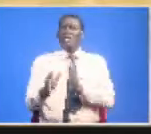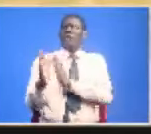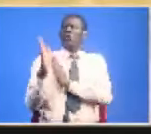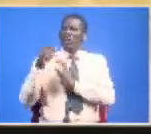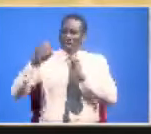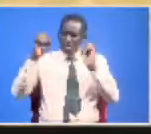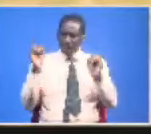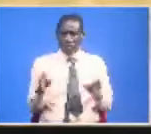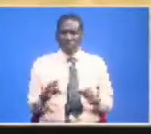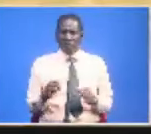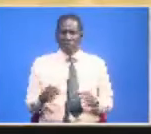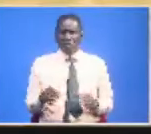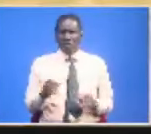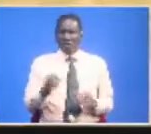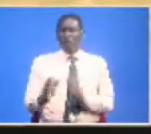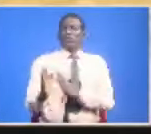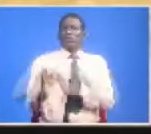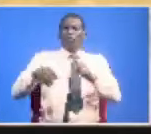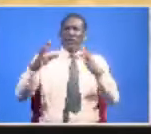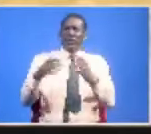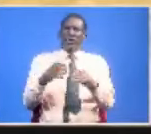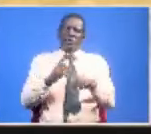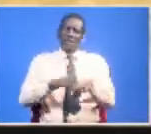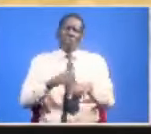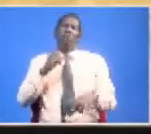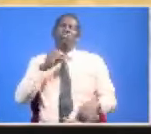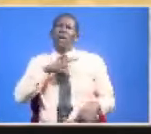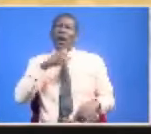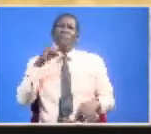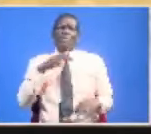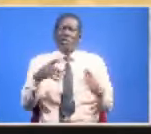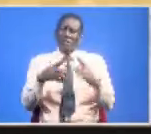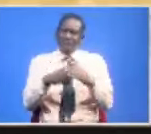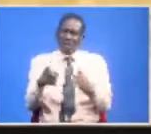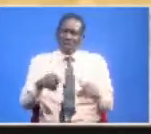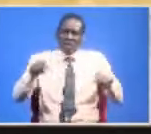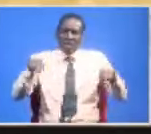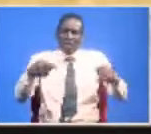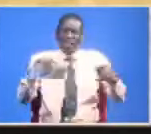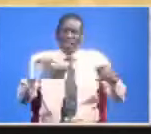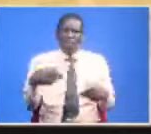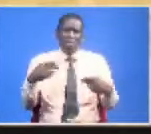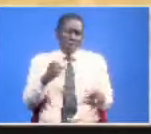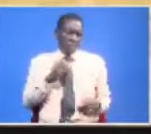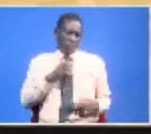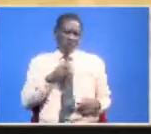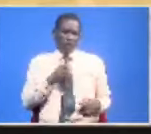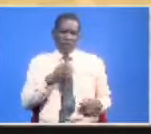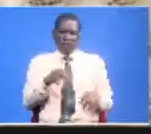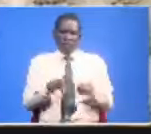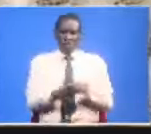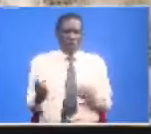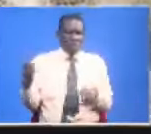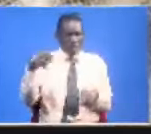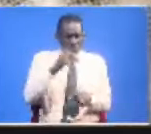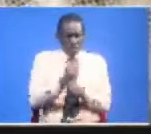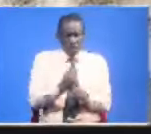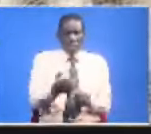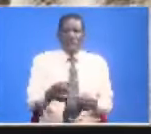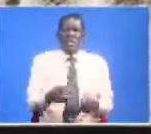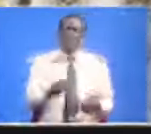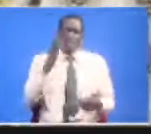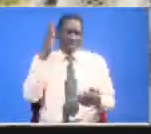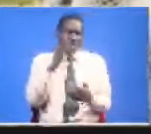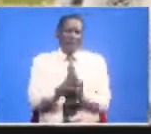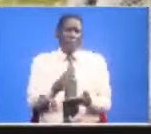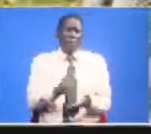kabisa. Kwa sababu soja akikuja, nduru zikianza, wanaanza na hao watu. Watu wameogopa, kila mtu ameogopa hata kuja hapa kufanya kazi. Inaaminika